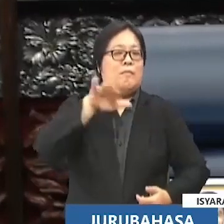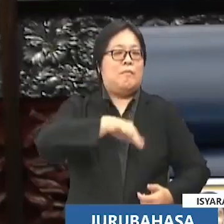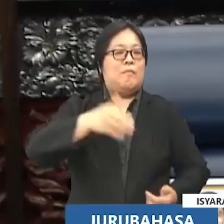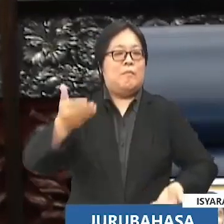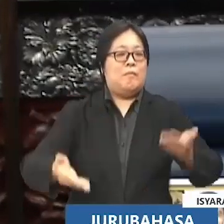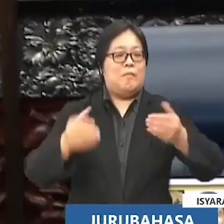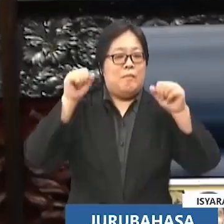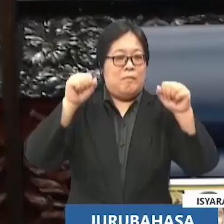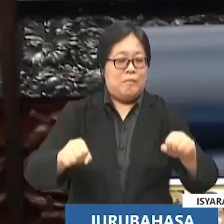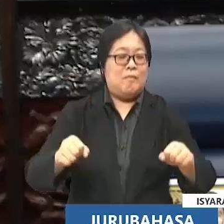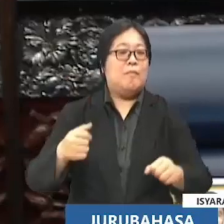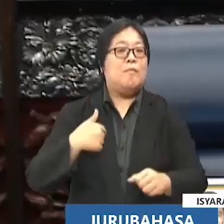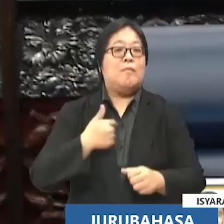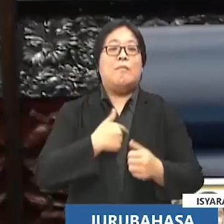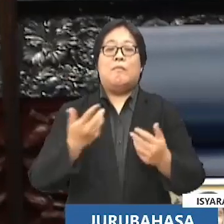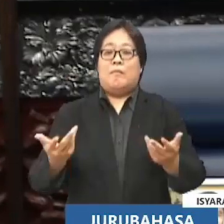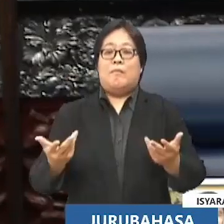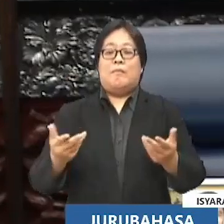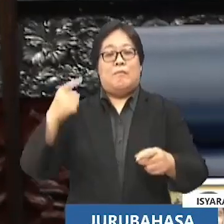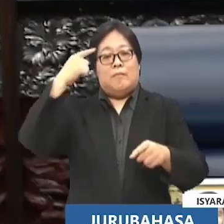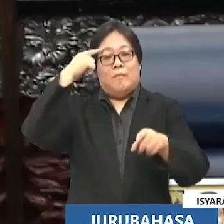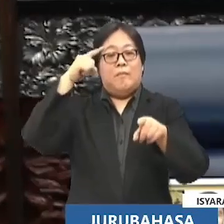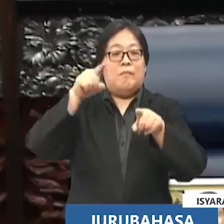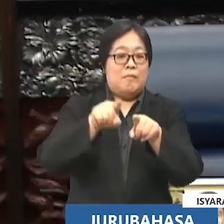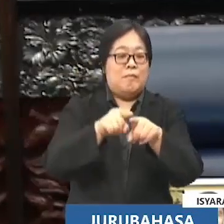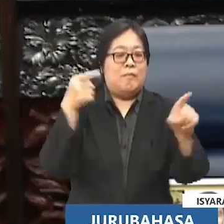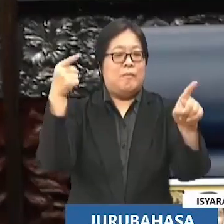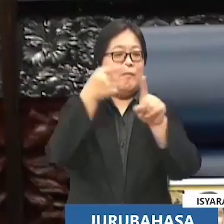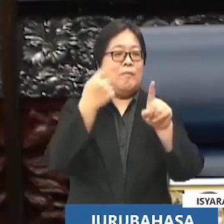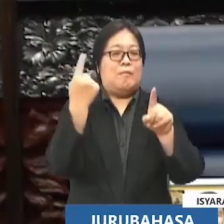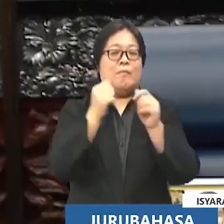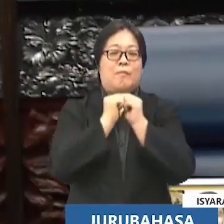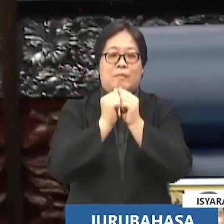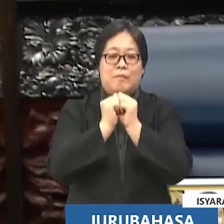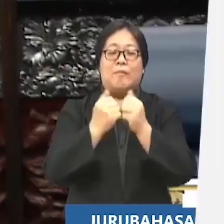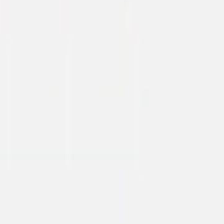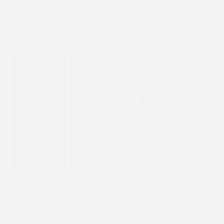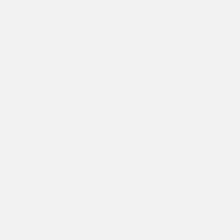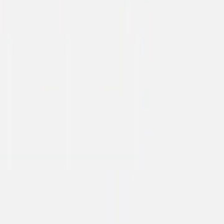kalau dapat kita bersetuju kepada satu pendirian bersama.